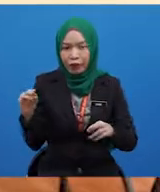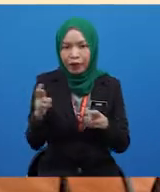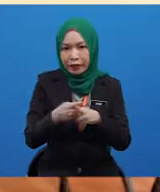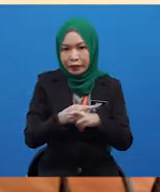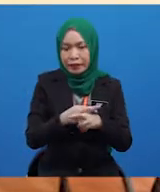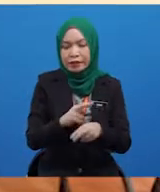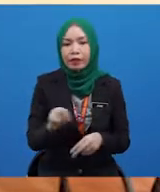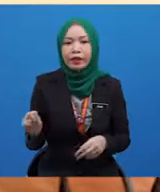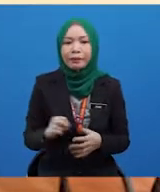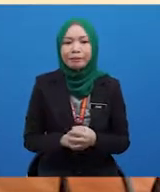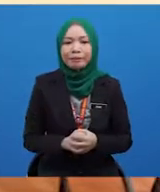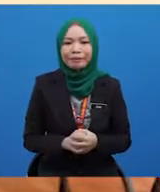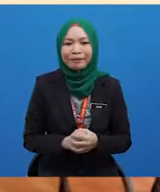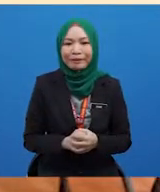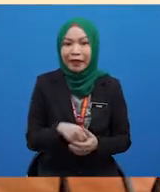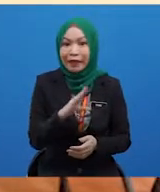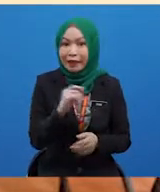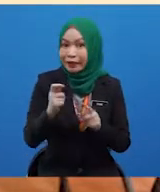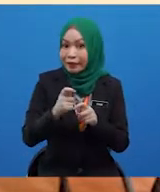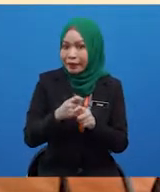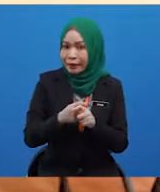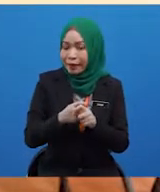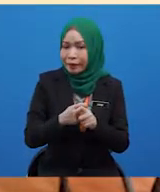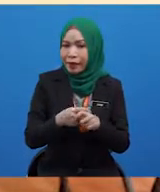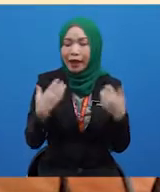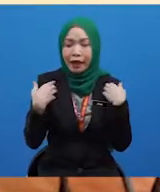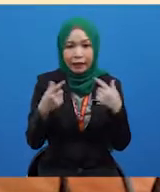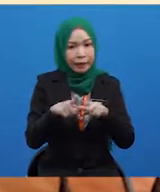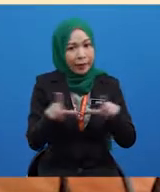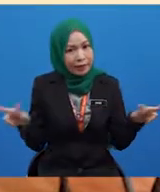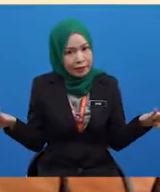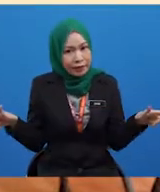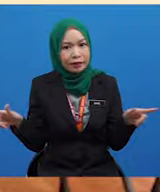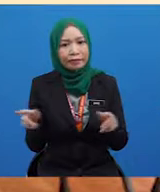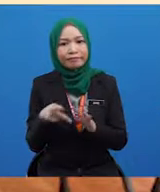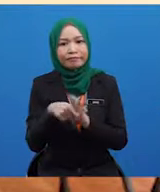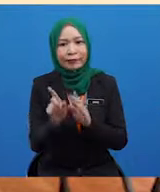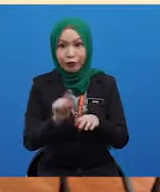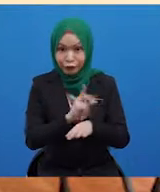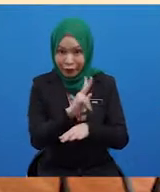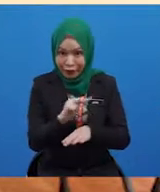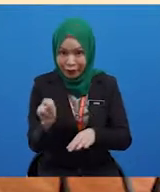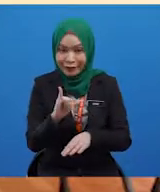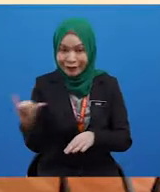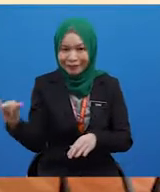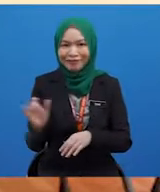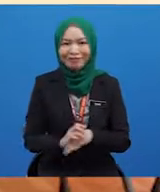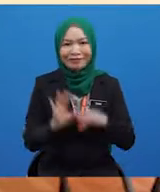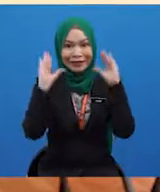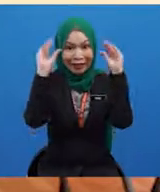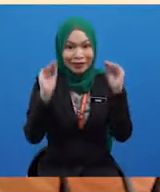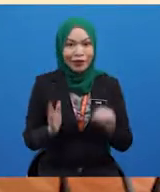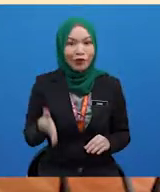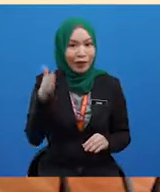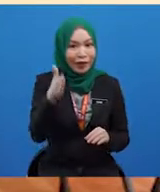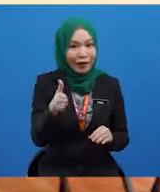Setiap satu jenis penanda penghubung ini berbeza fungsi penggunaannya. Cikgu akan